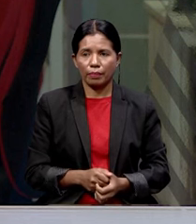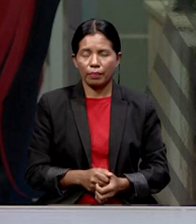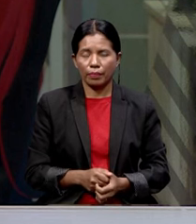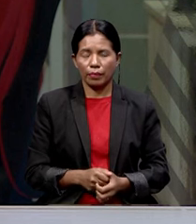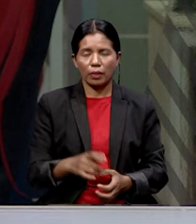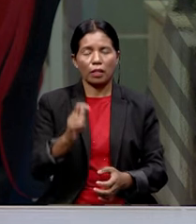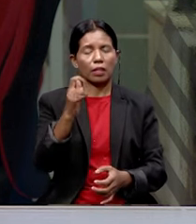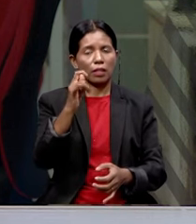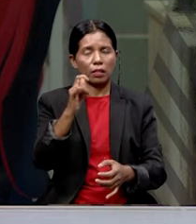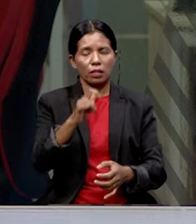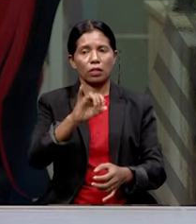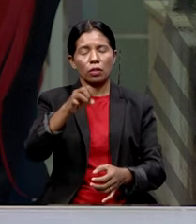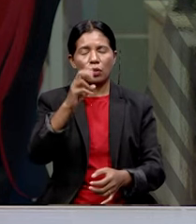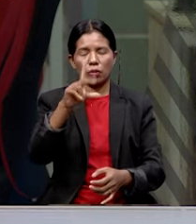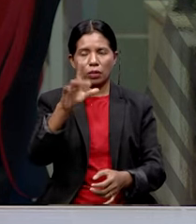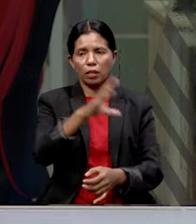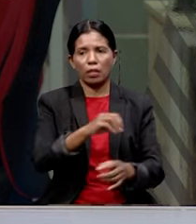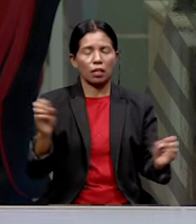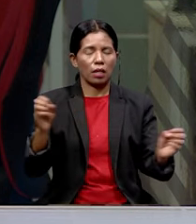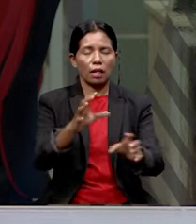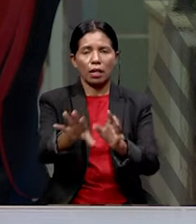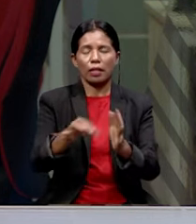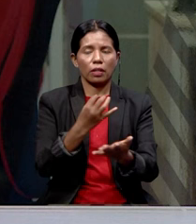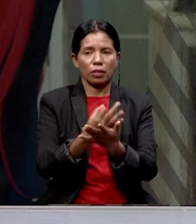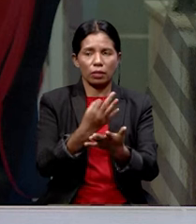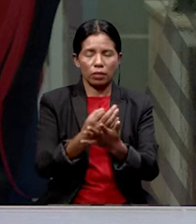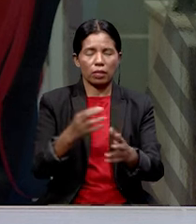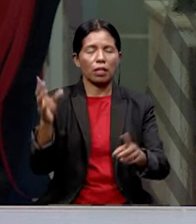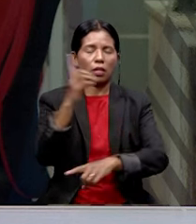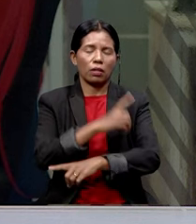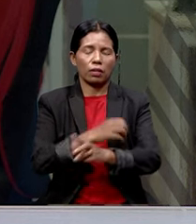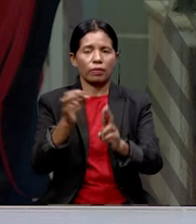Taksista Julius Suarez kintau triste tambah lahetan rendimento e afiniado.